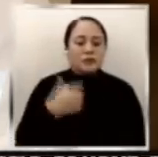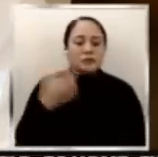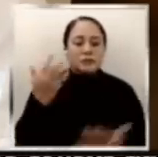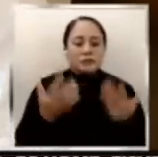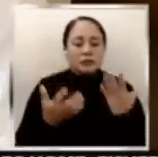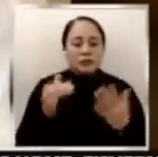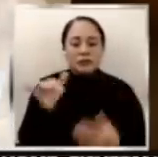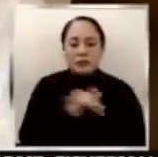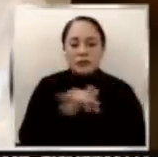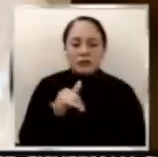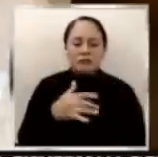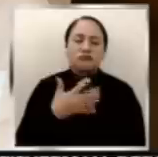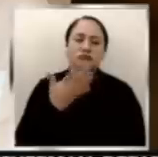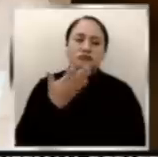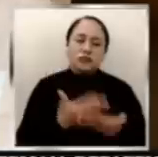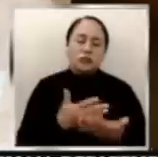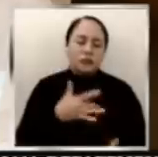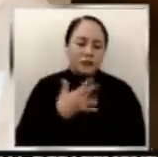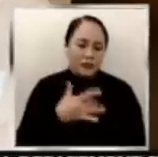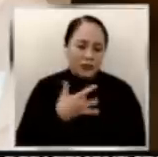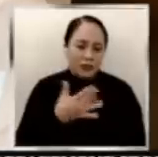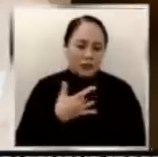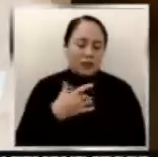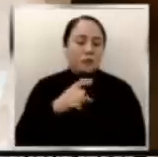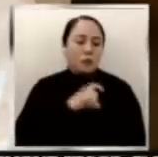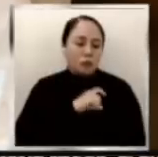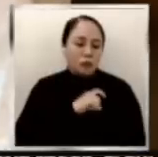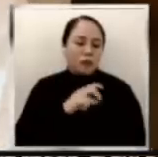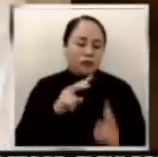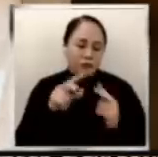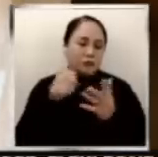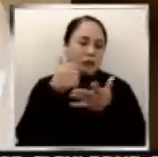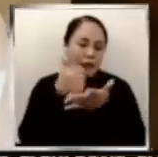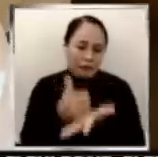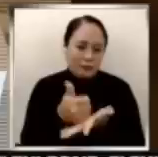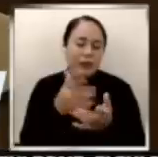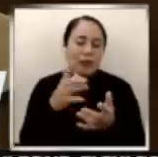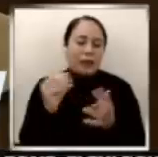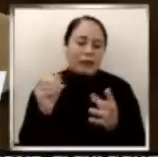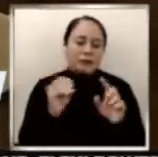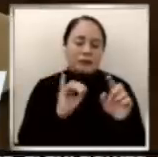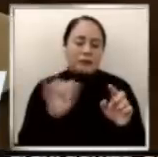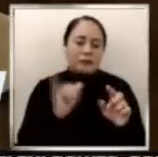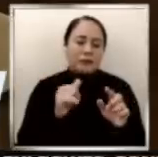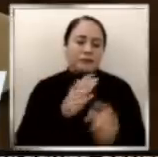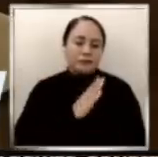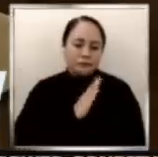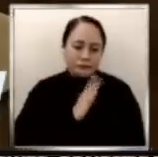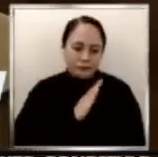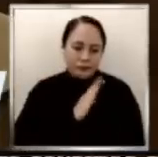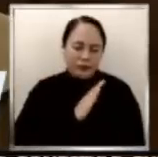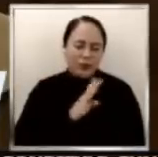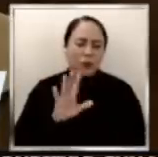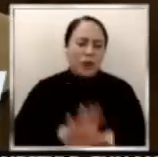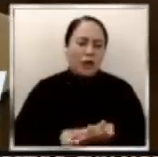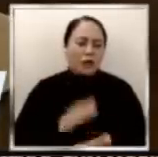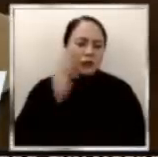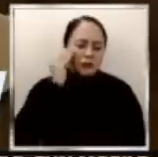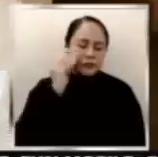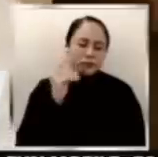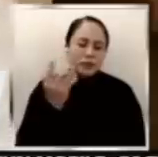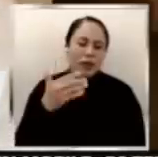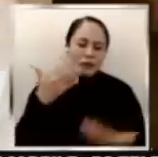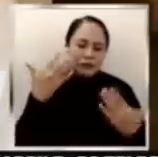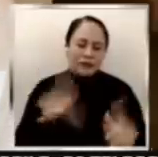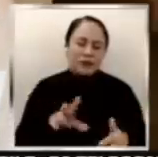yung pakiramdam kasi yung mga police, they were very helpful and they were also very polite. Ano ang learning experience mo, Camille, after this whole